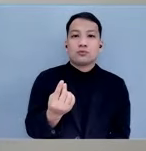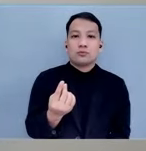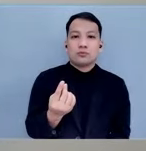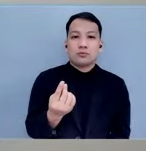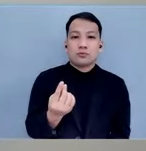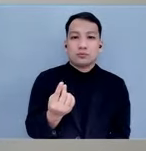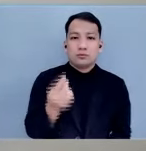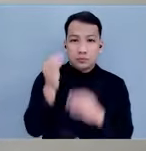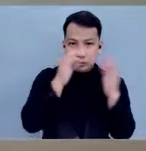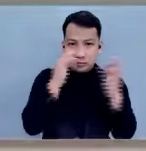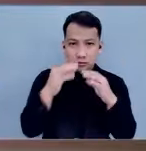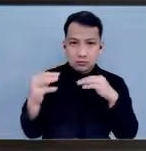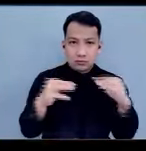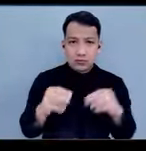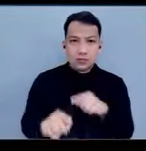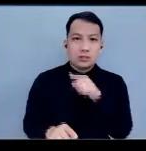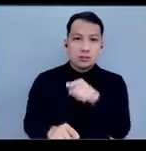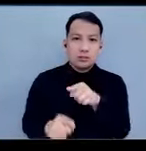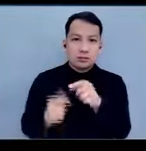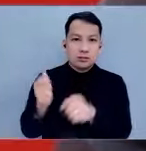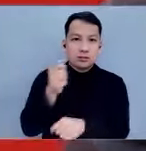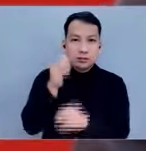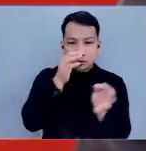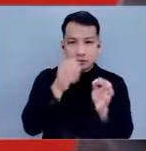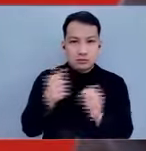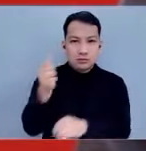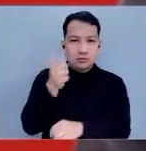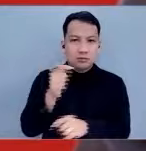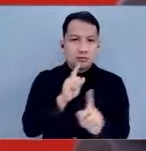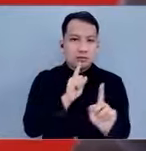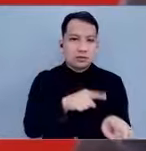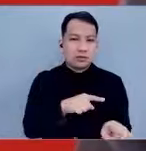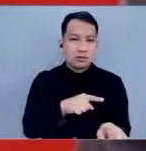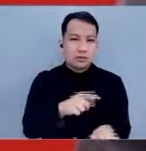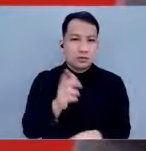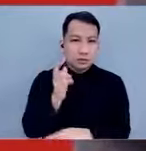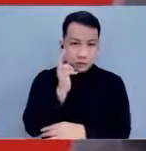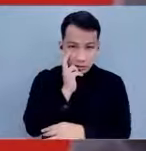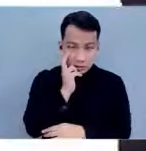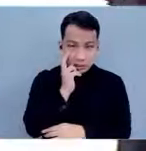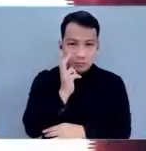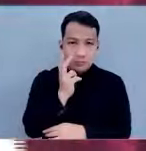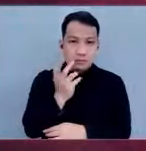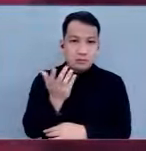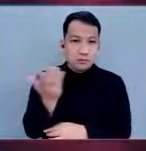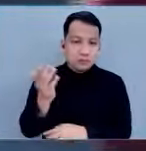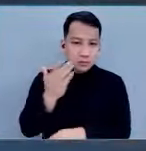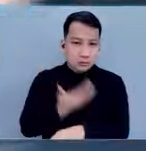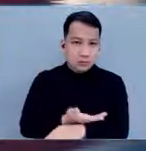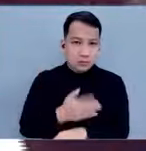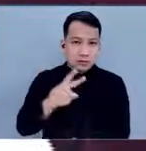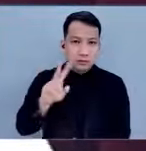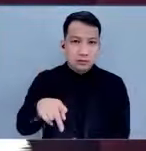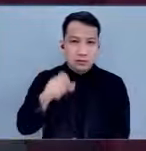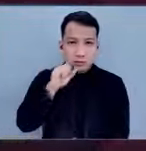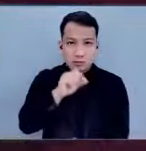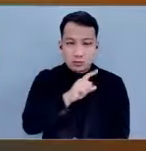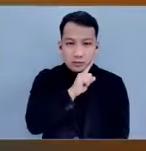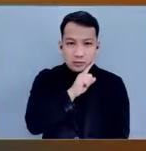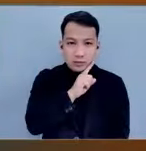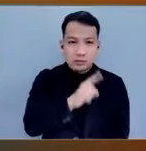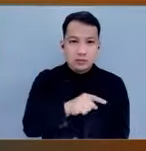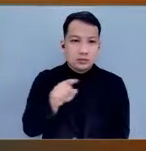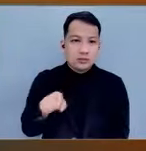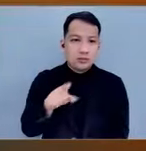war? Ikaw ang drug lord. Wala pang komento ang dating Pangulo at kanyang anak na si VP Sara sa mga akusasyon ni Las